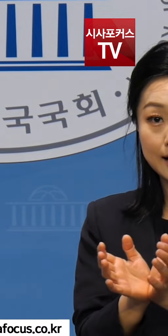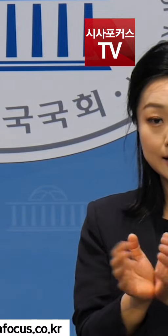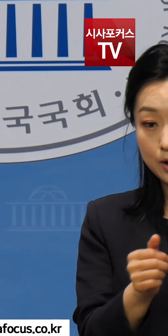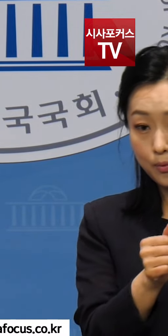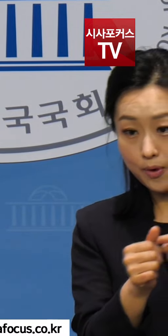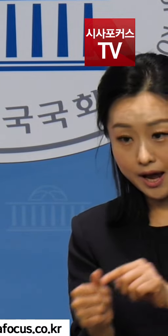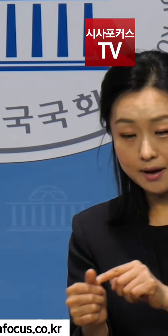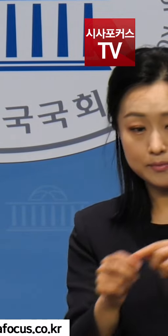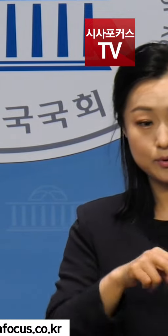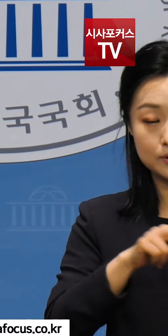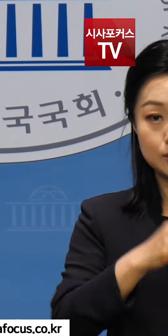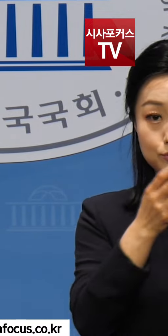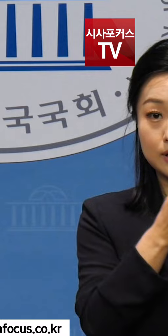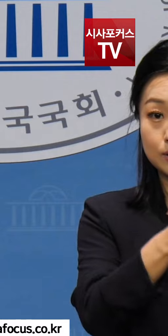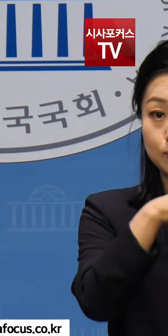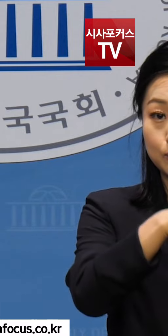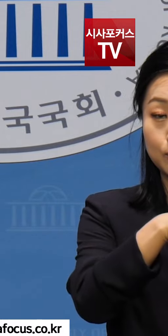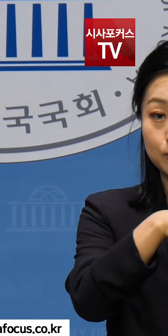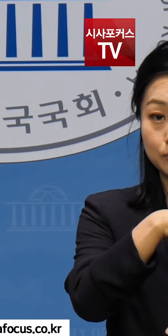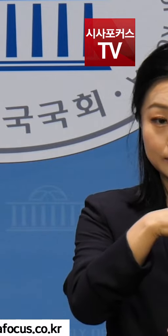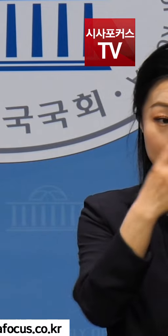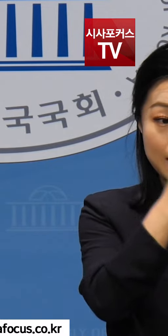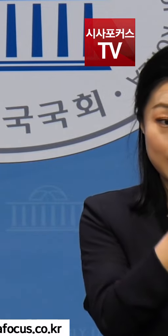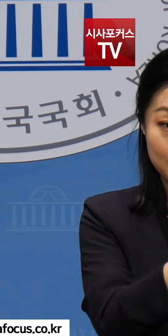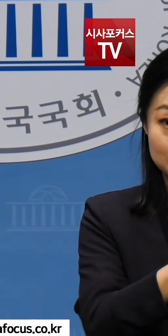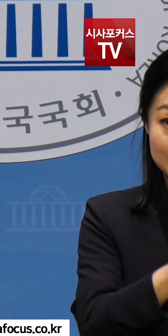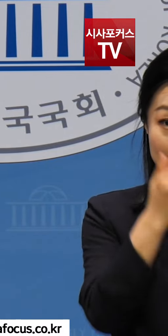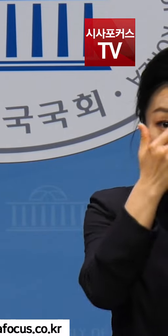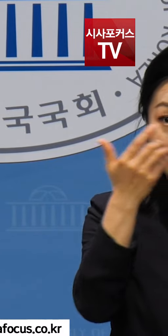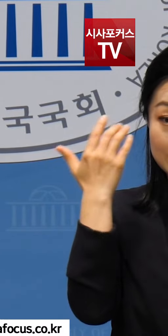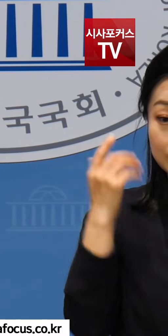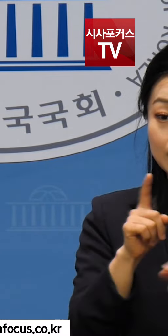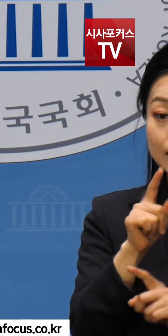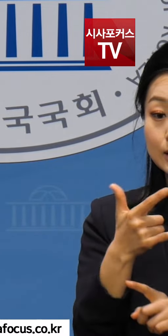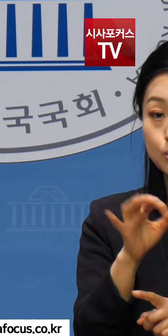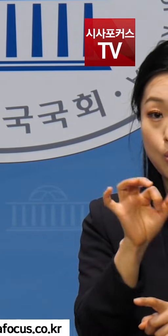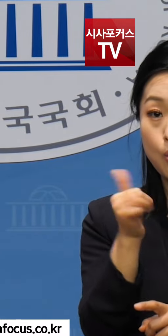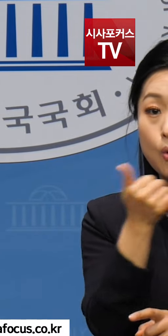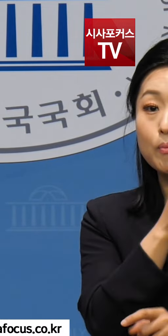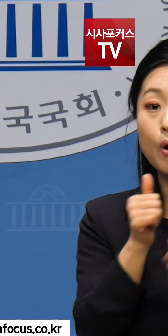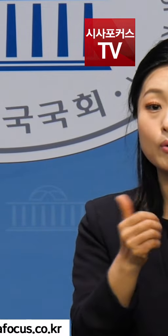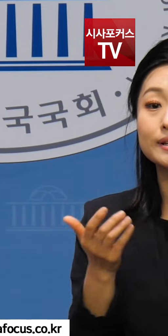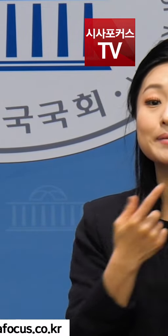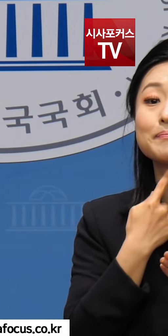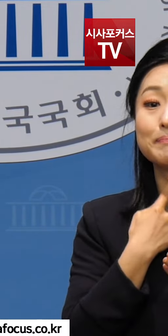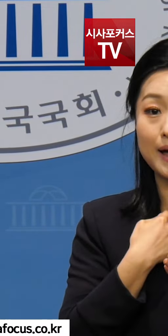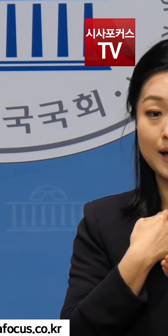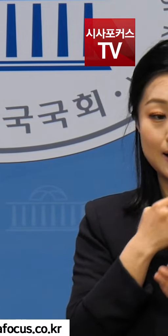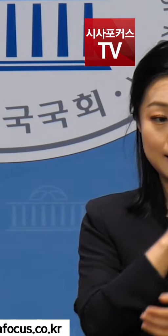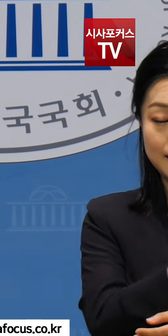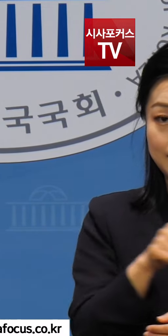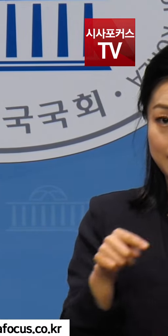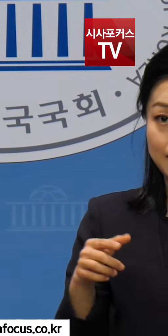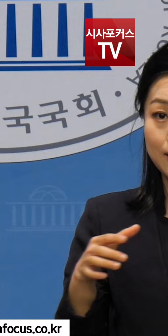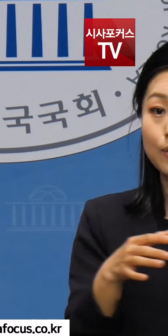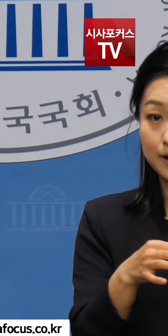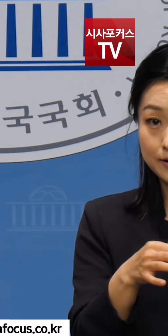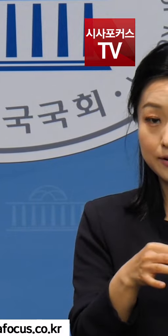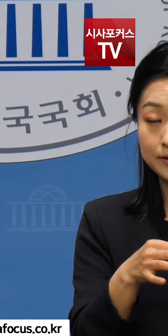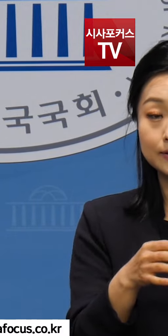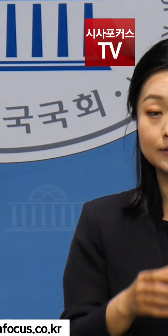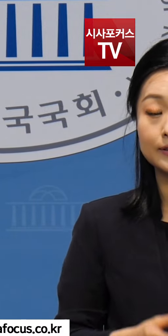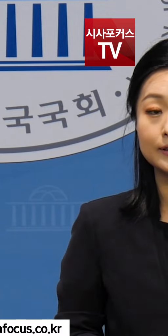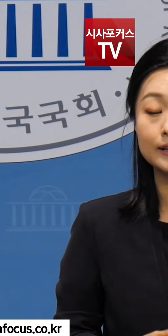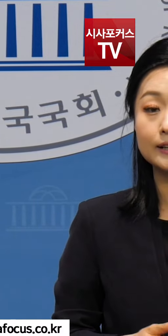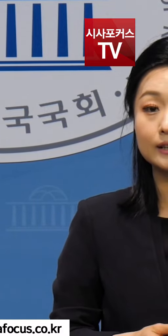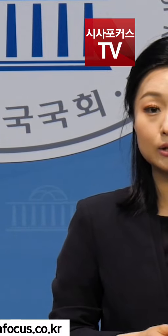수사하는 공수처의 담당 검사가 과거 이종호 씨의 변호인으로 밝혀지는 일도 있었다.